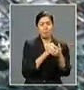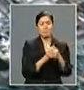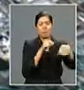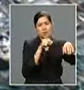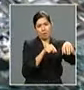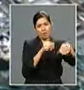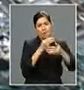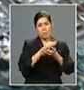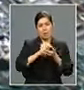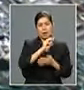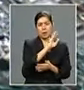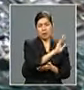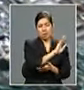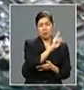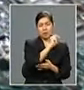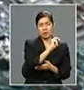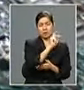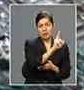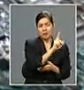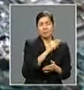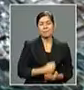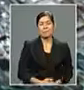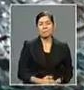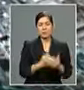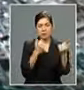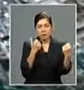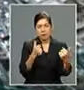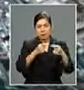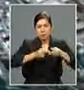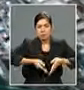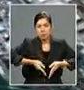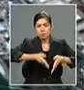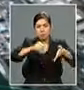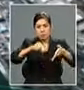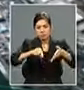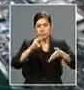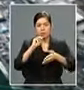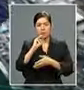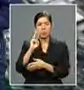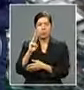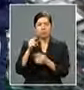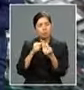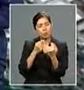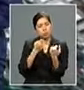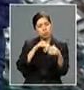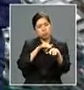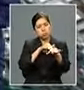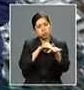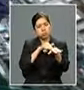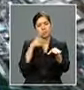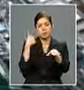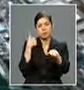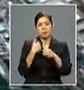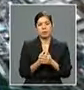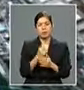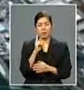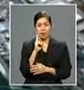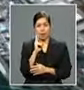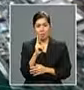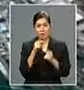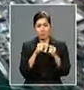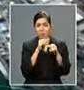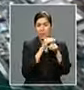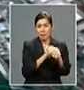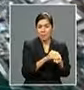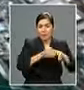อยทำให้ตัวของณวมินนะครับมุ่งหน้าไปประเสริฐมนุกิจนะครับมีความหนาแน่นไปด้วยนะครับวันนี้ครับระวังนะครับลาดพร้าวนะครับในช่วงของบ